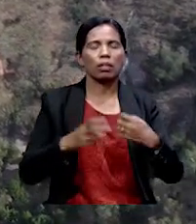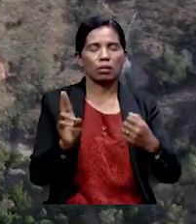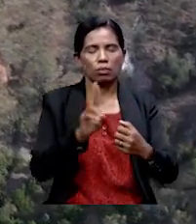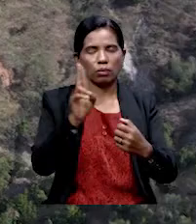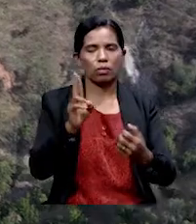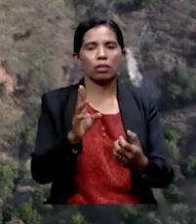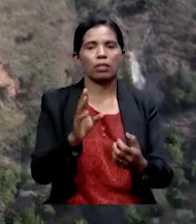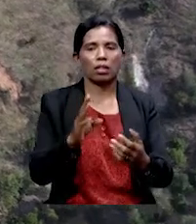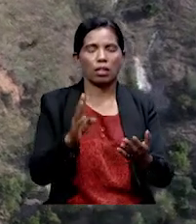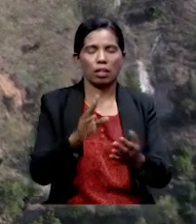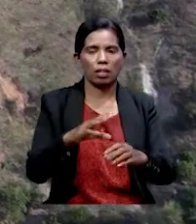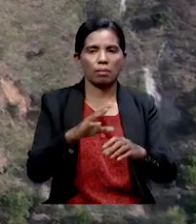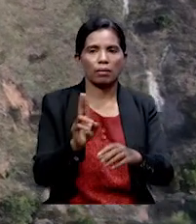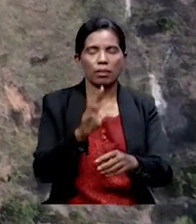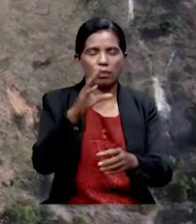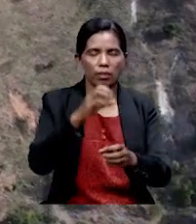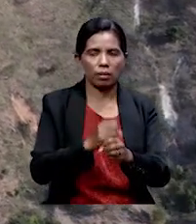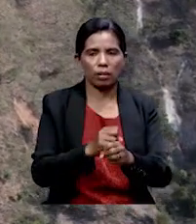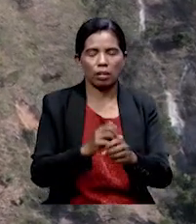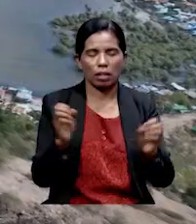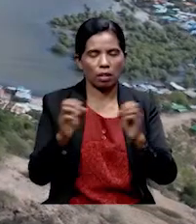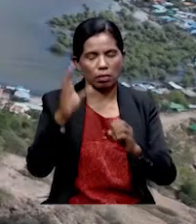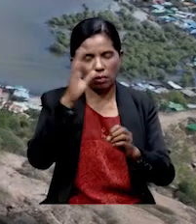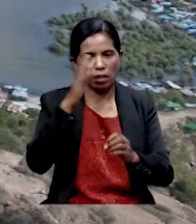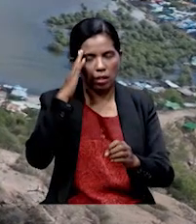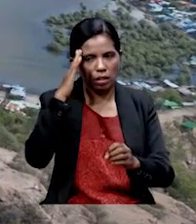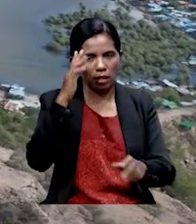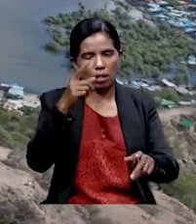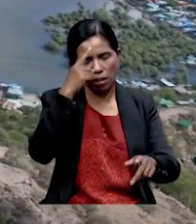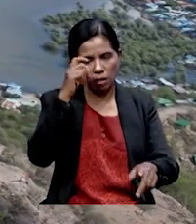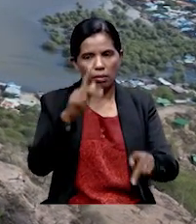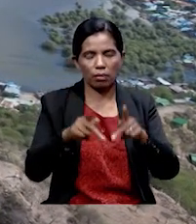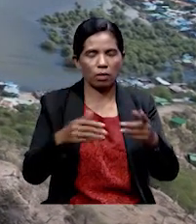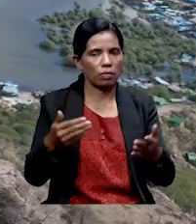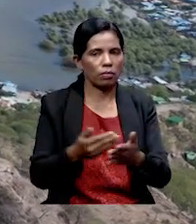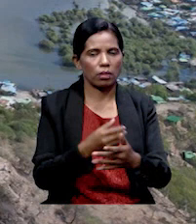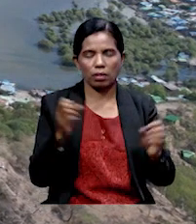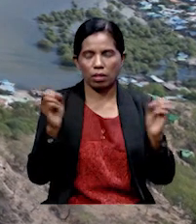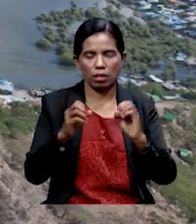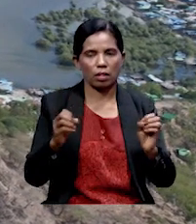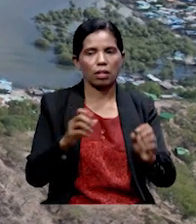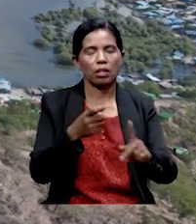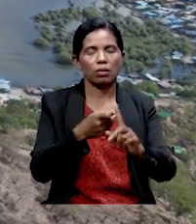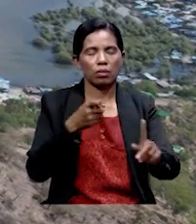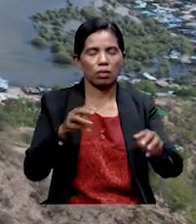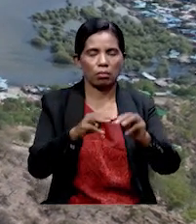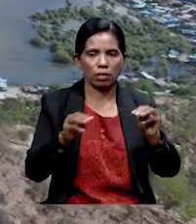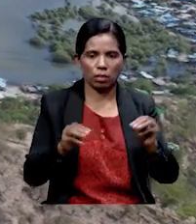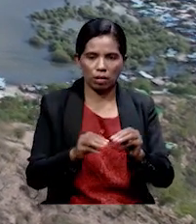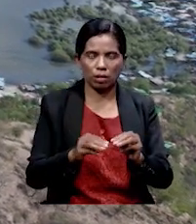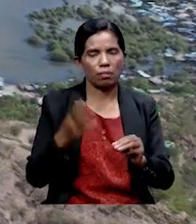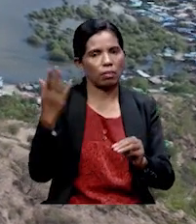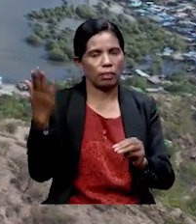misaun niang ne, Agostino la consegue identifica, tambo komunidade hela fong la iha conhecimento husi autoridade iha fatin